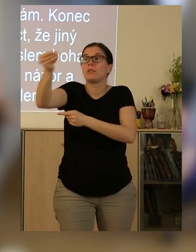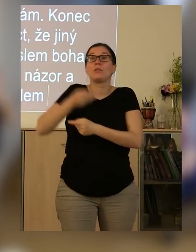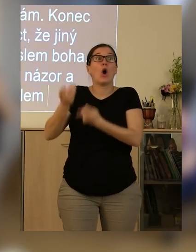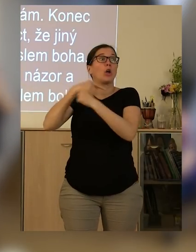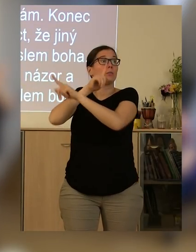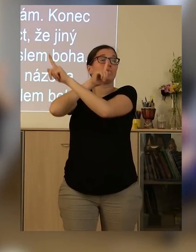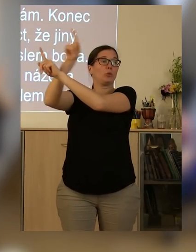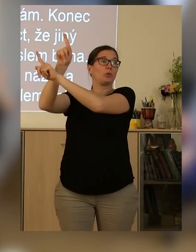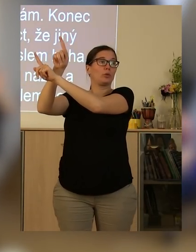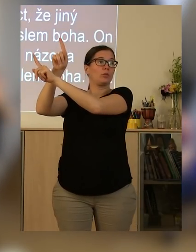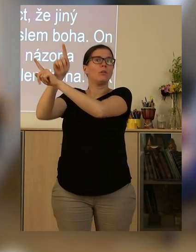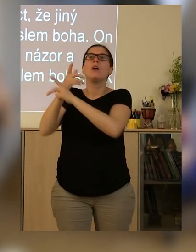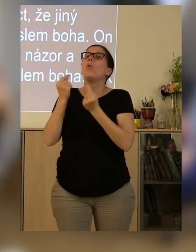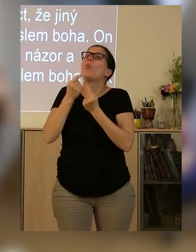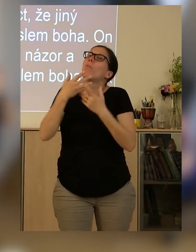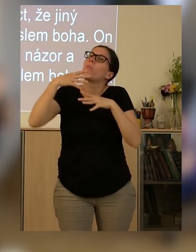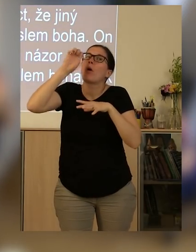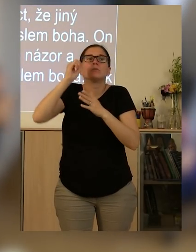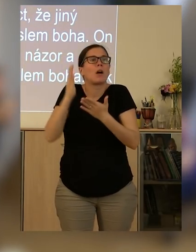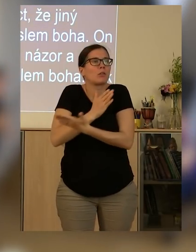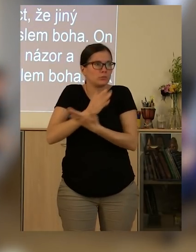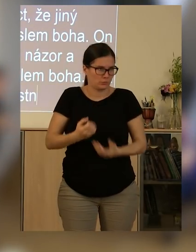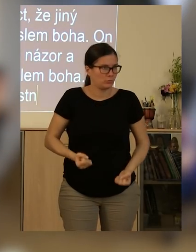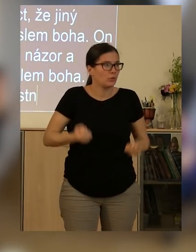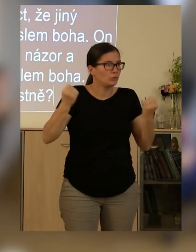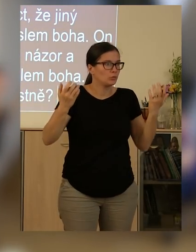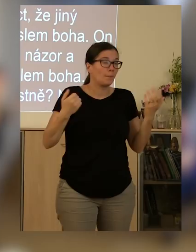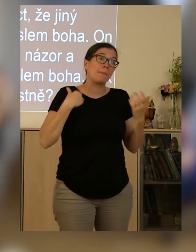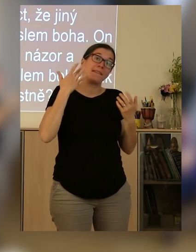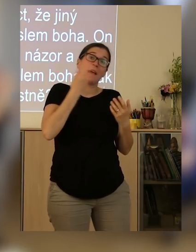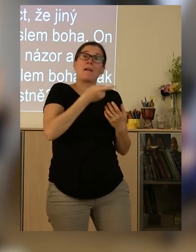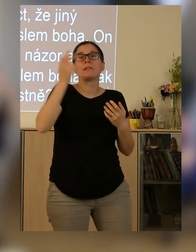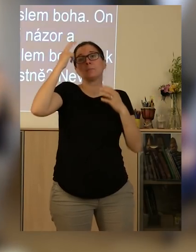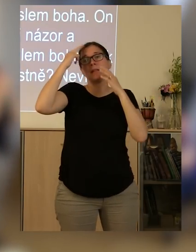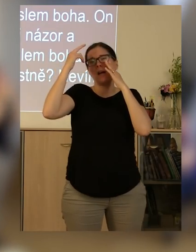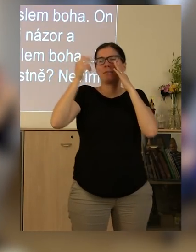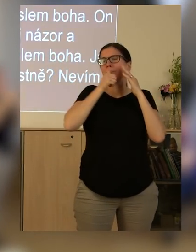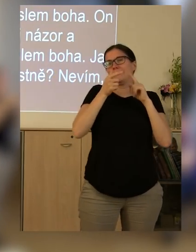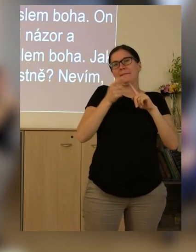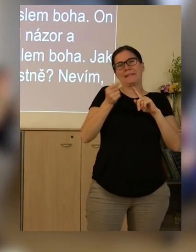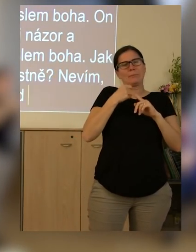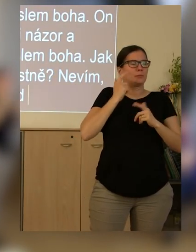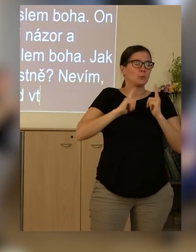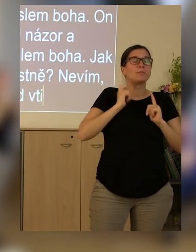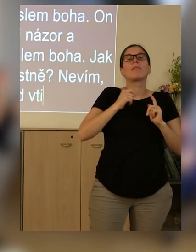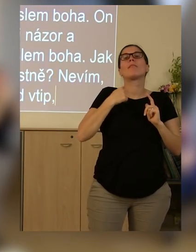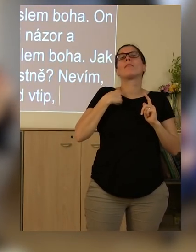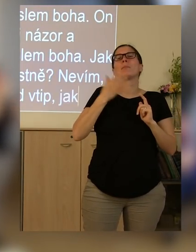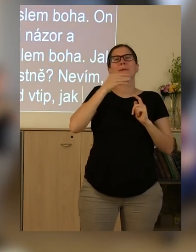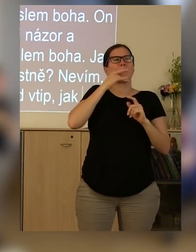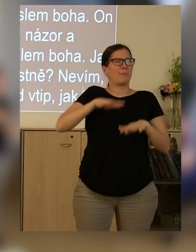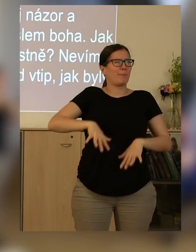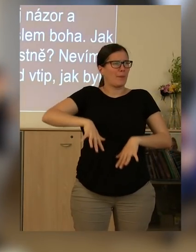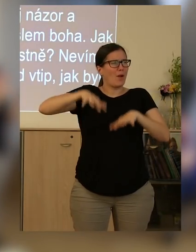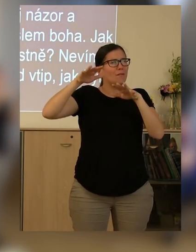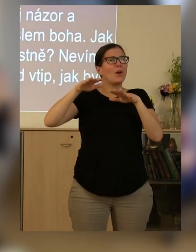Jo, jak to chcete rozlišit vlastně? Já nevím, jestli znáte, já mám hrozně rád jeden vtip, jak ten chlap, jak byly ty povodně. A teď